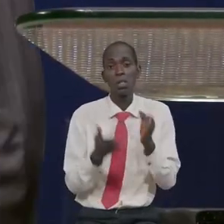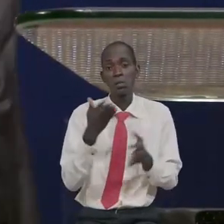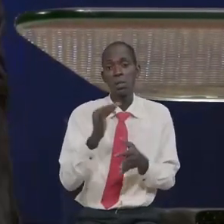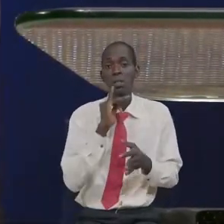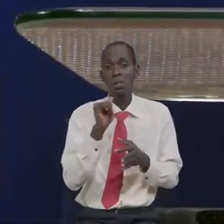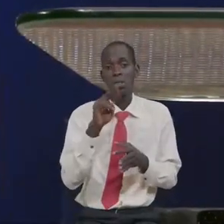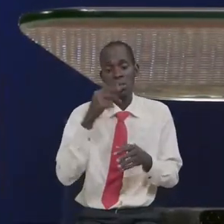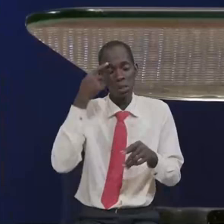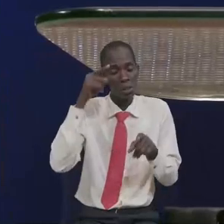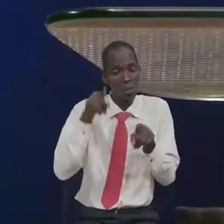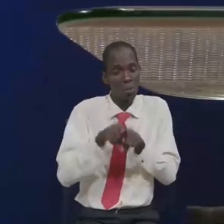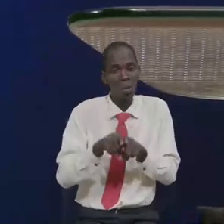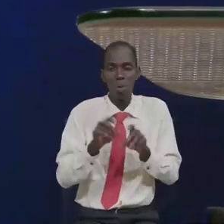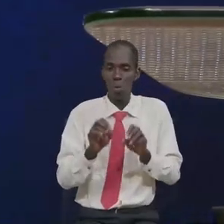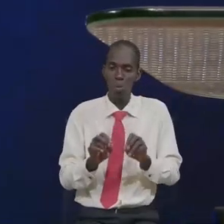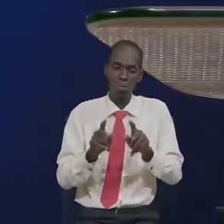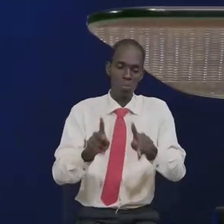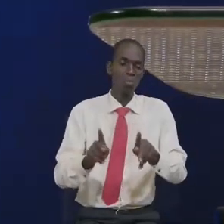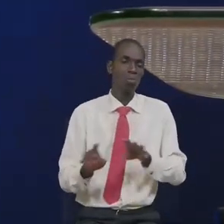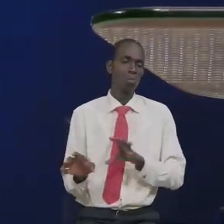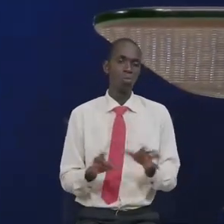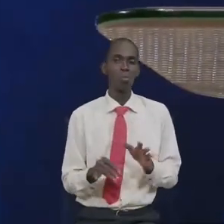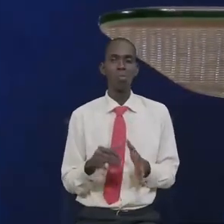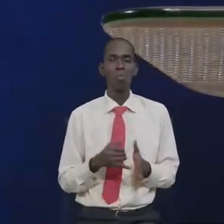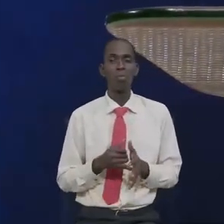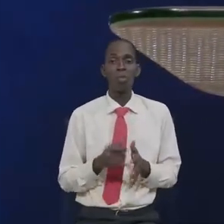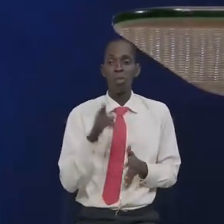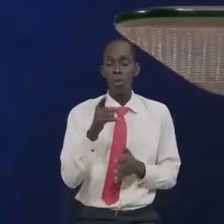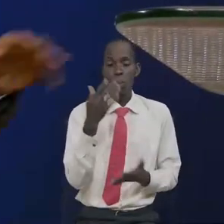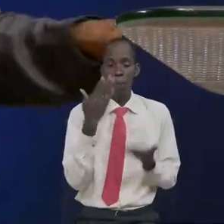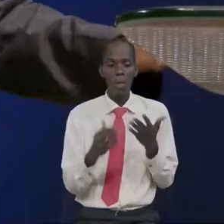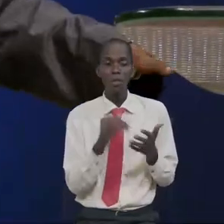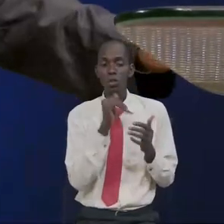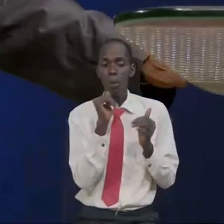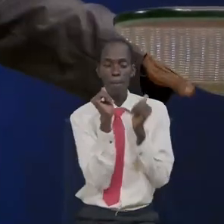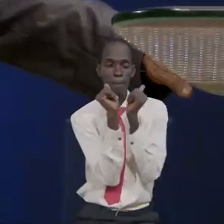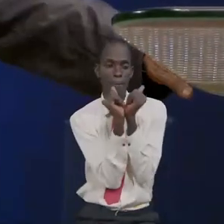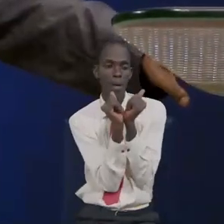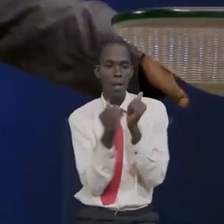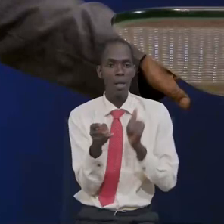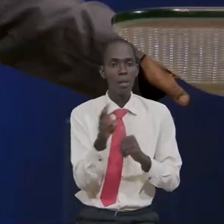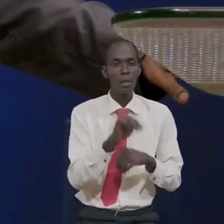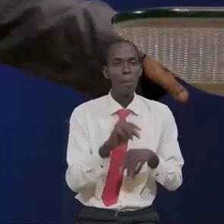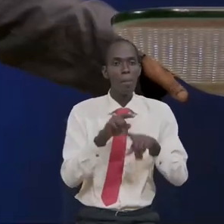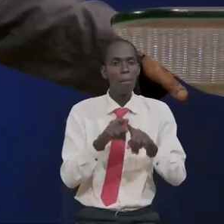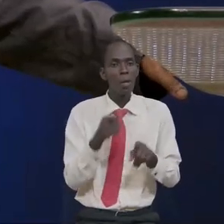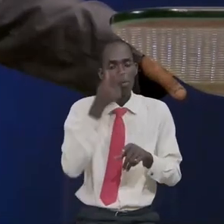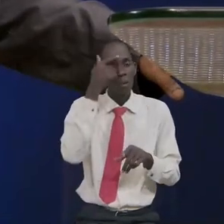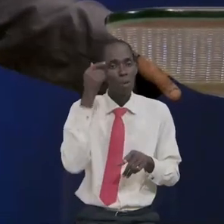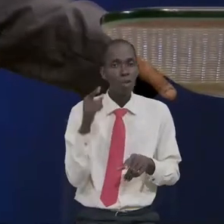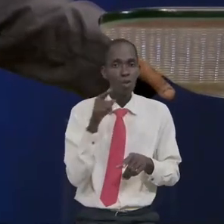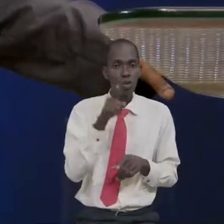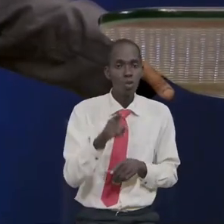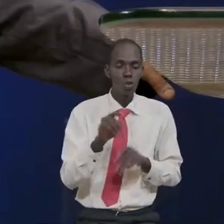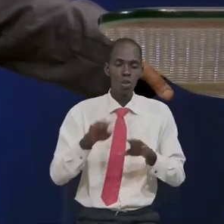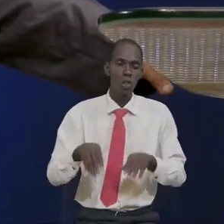le feu. Tu peux ne pas les toucher, tu peux ne pas les lier, mais parce que tu